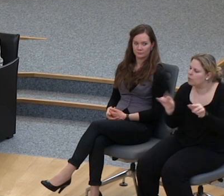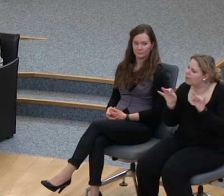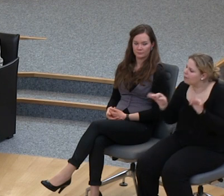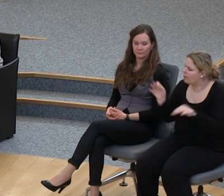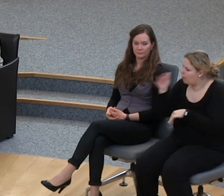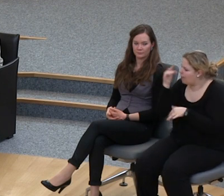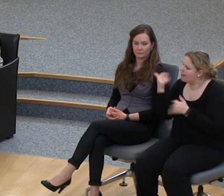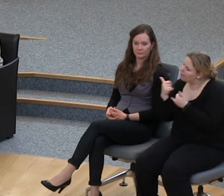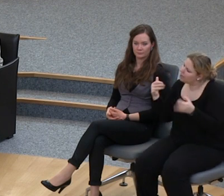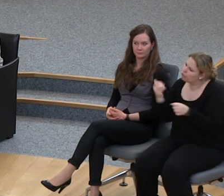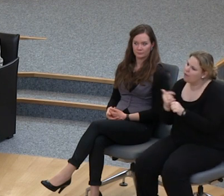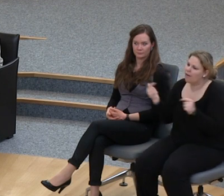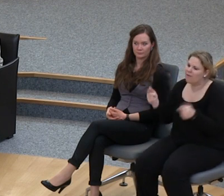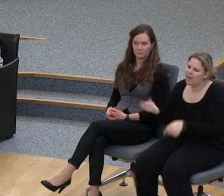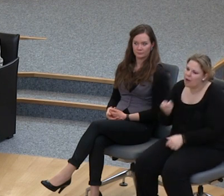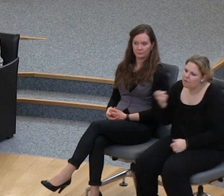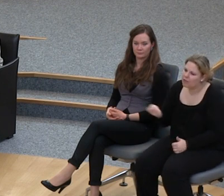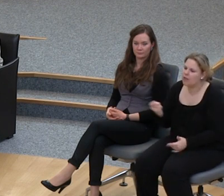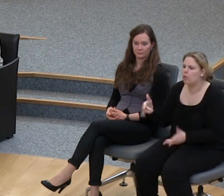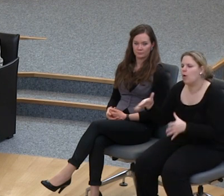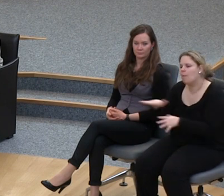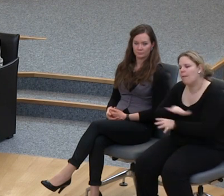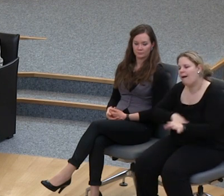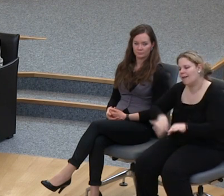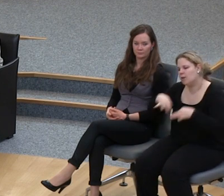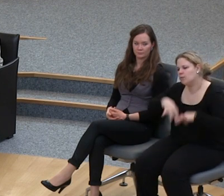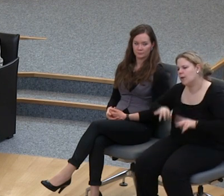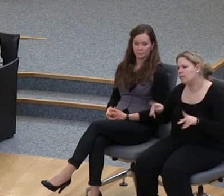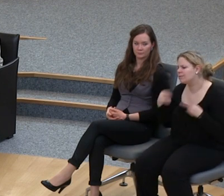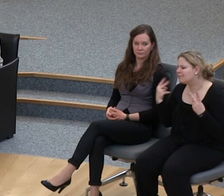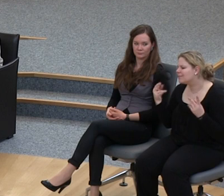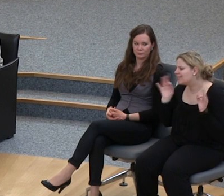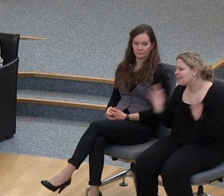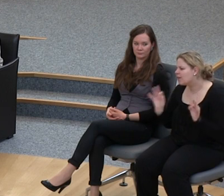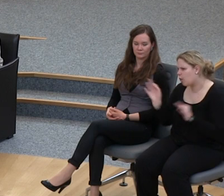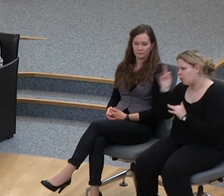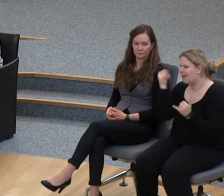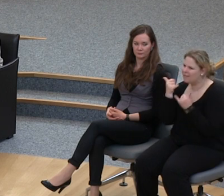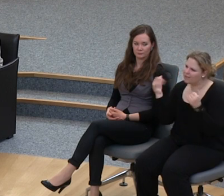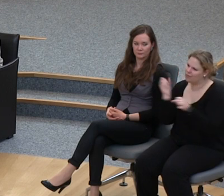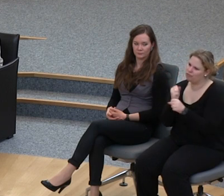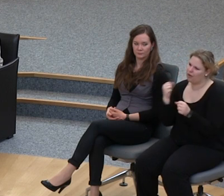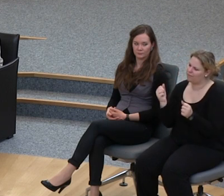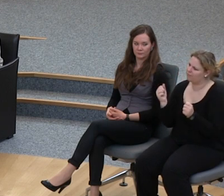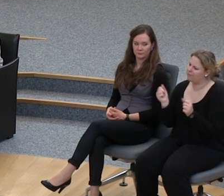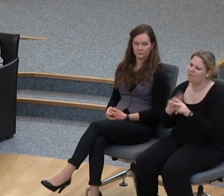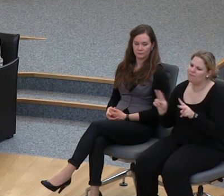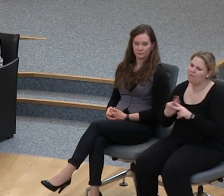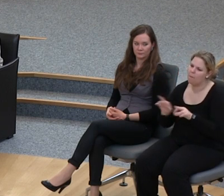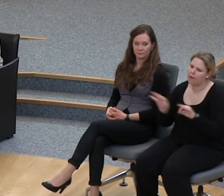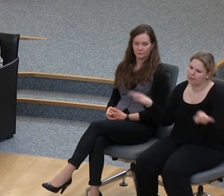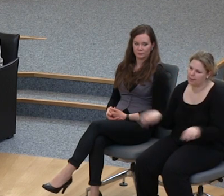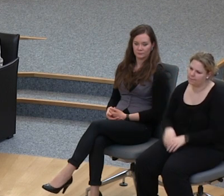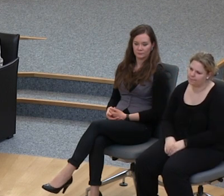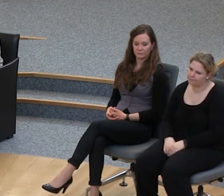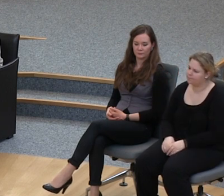die Pflegeversicherung, also überhaupt im Gesundheitswesen, da muss noch sehr viel nachgedacht werden. Ja, Hinweis Pflege